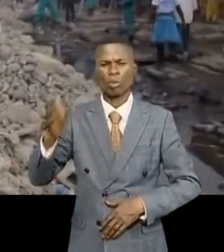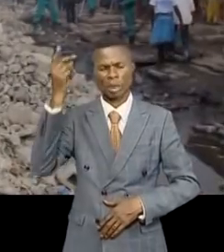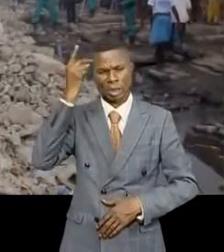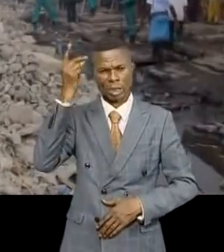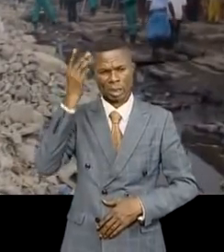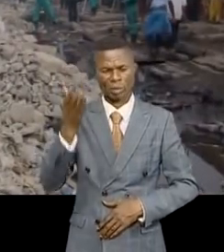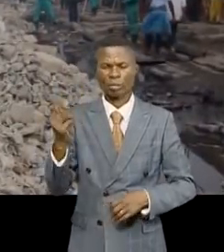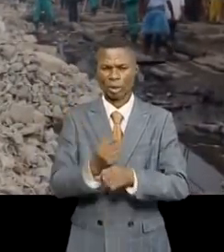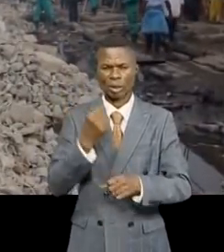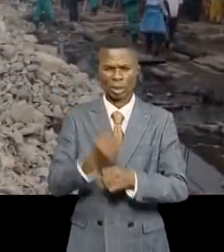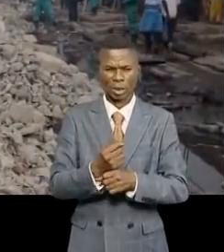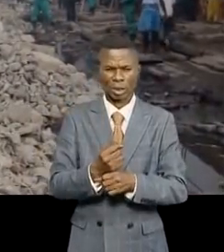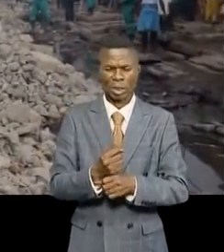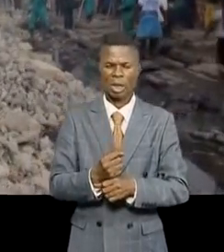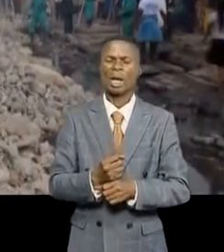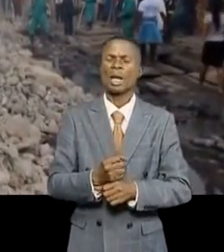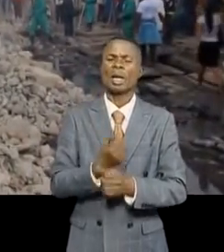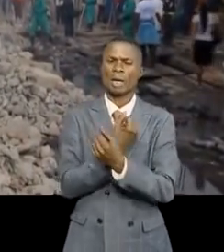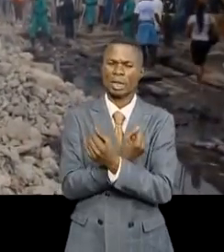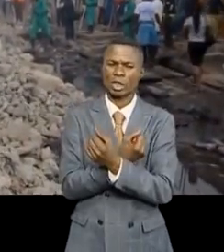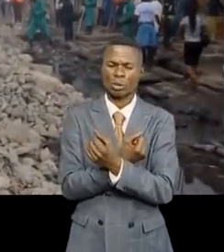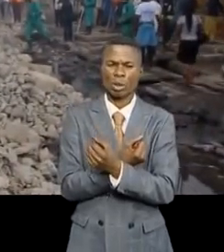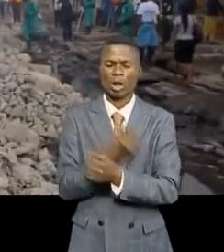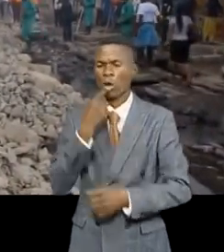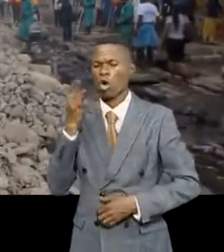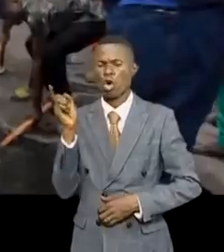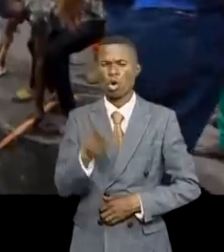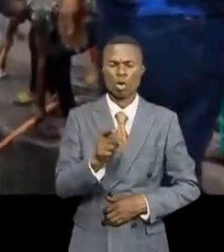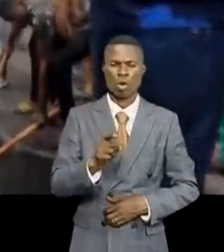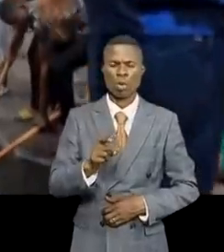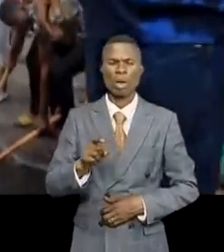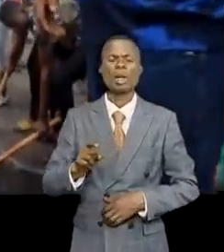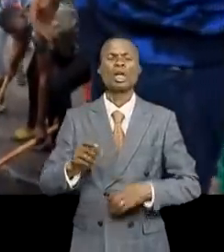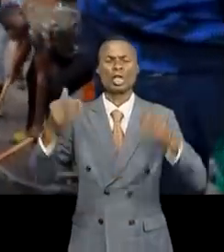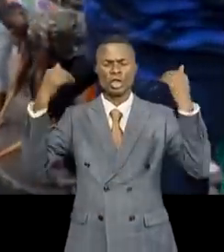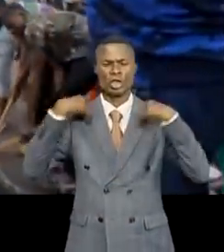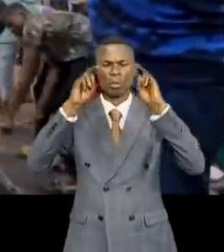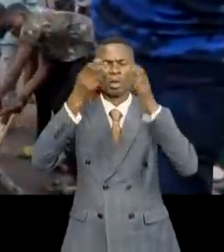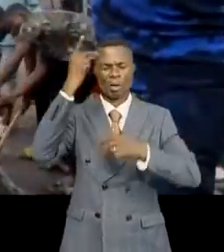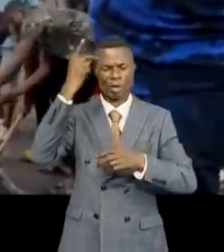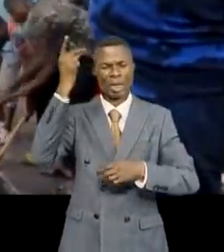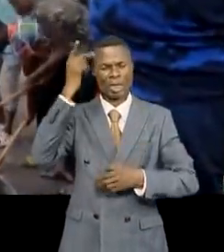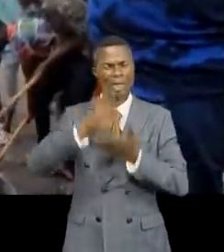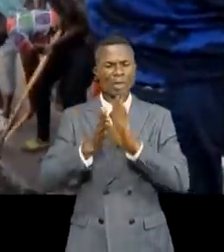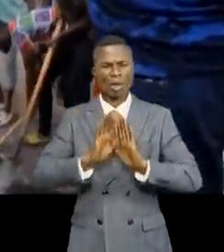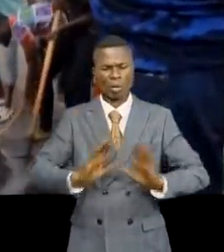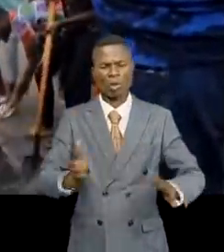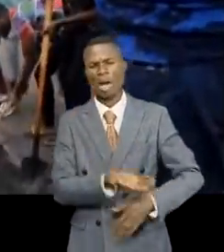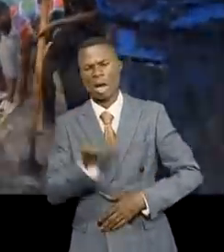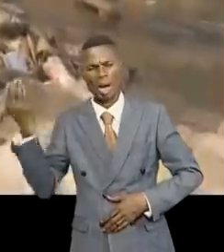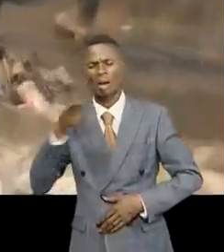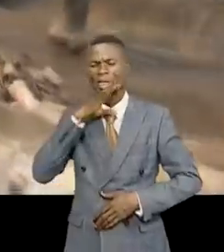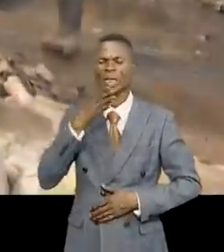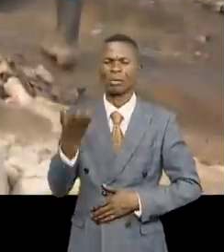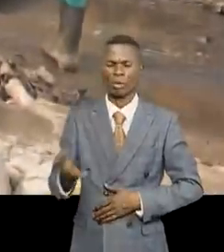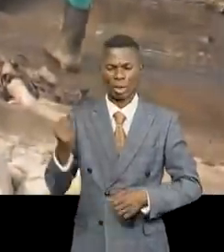Une opération qui répond au mot d'ordre du gouverneur de la ville de Kinshasa pour un Kinshasa propre débarrassé de ses ordures.